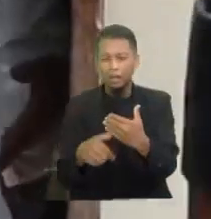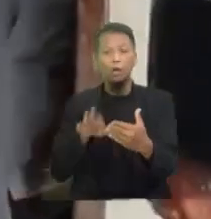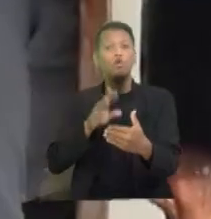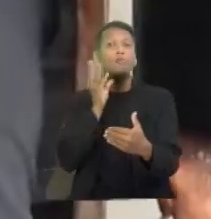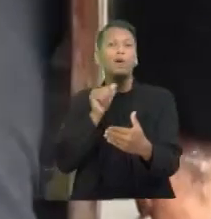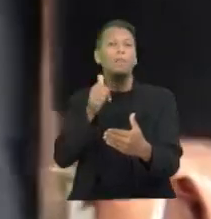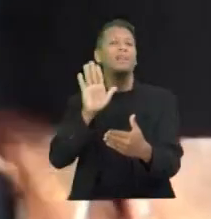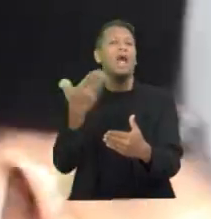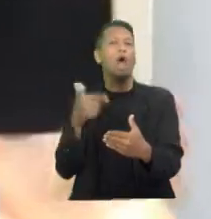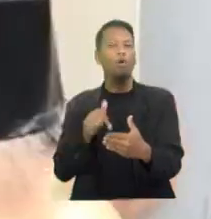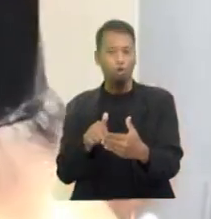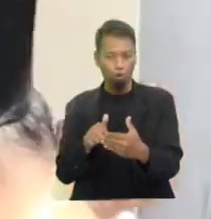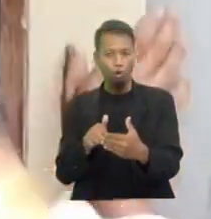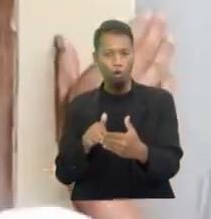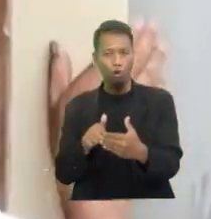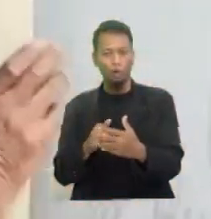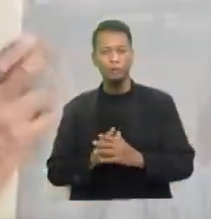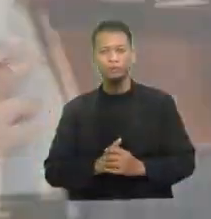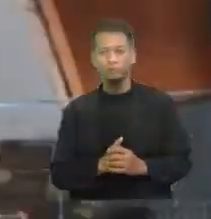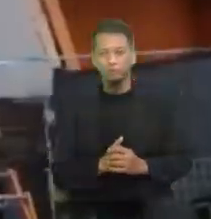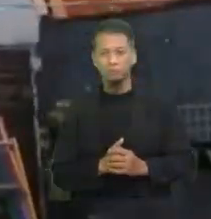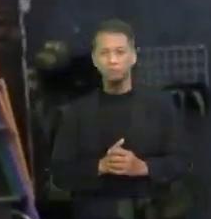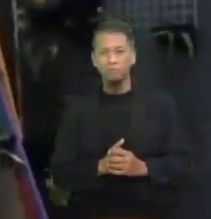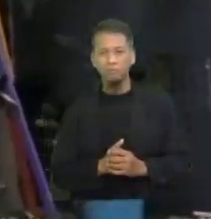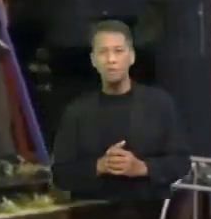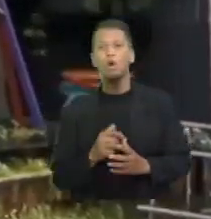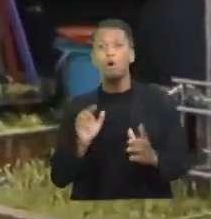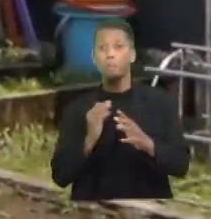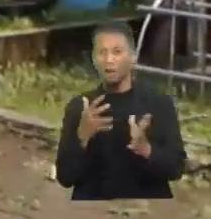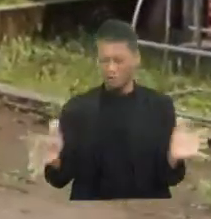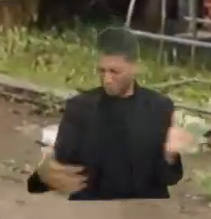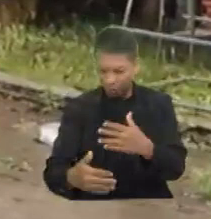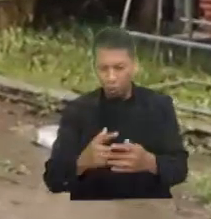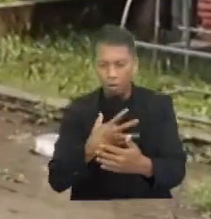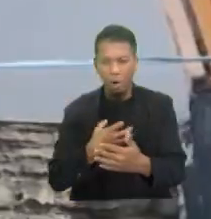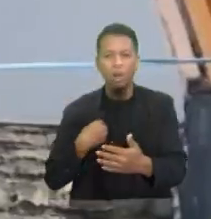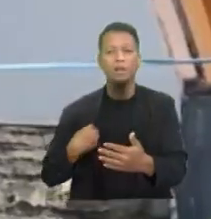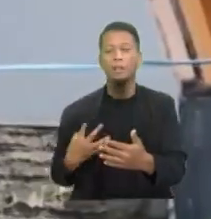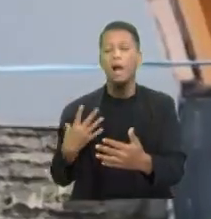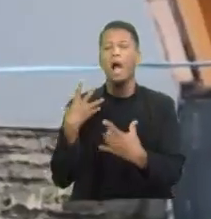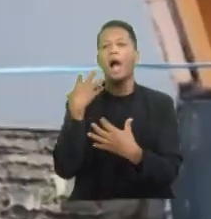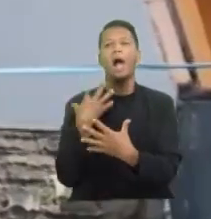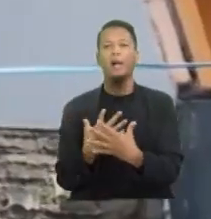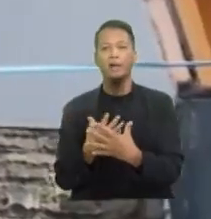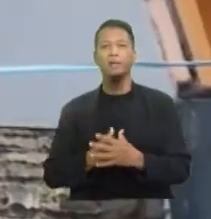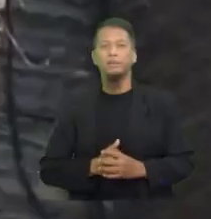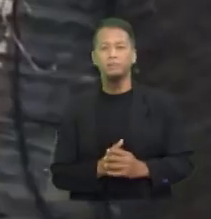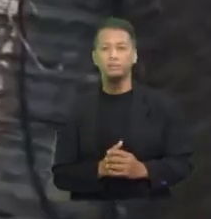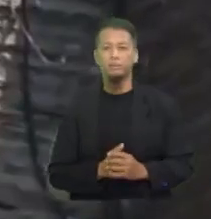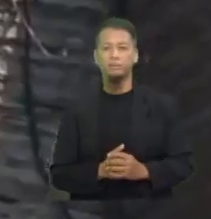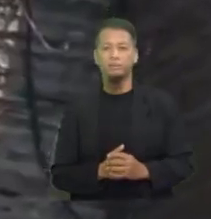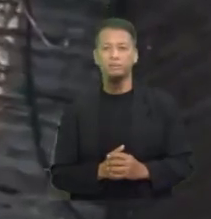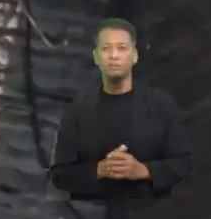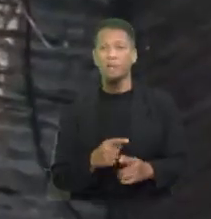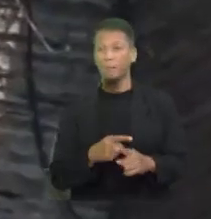Korban ditemukan dalam posisi tertelungkup, menderita luka bakar serius melindungi anaknya. Namun naas, nyawa